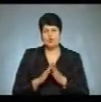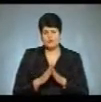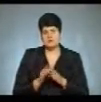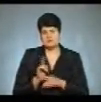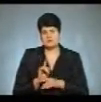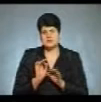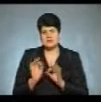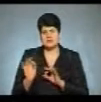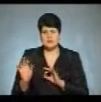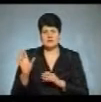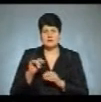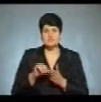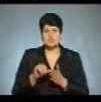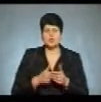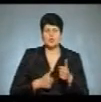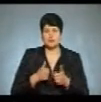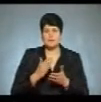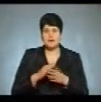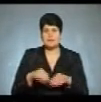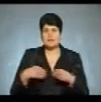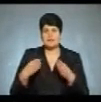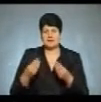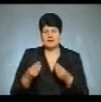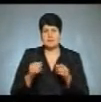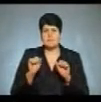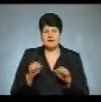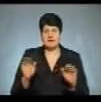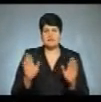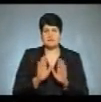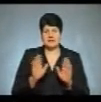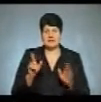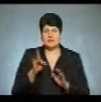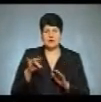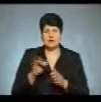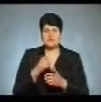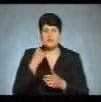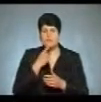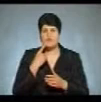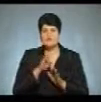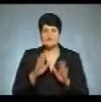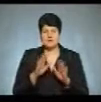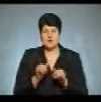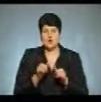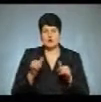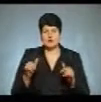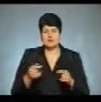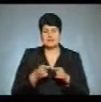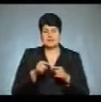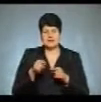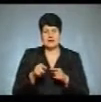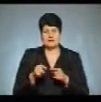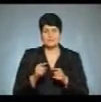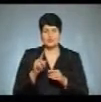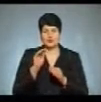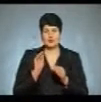всі учасники конкурсу «Євробачення» мають передавати права на пісню Європейській мовній спілці. Розширили цьогорічний контракт контракт,